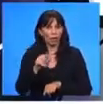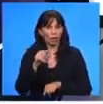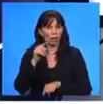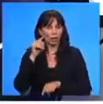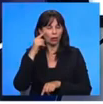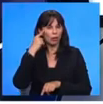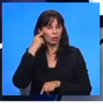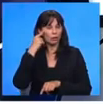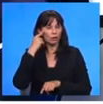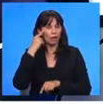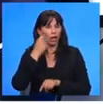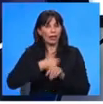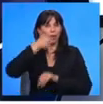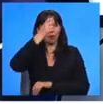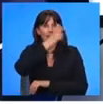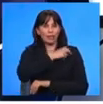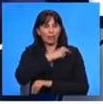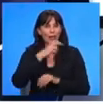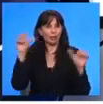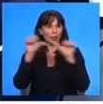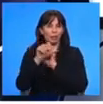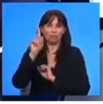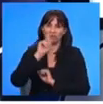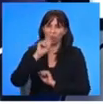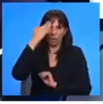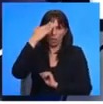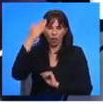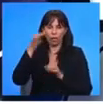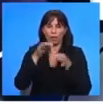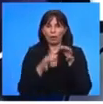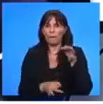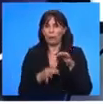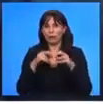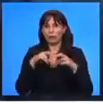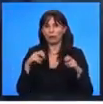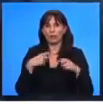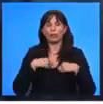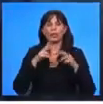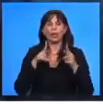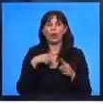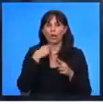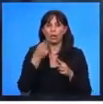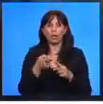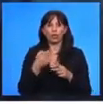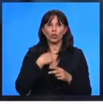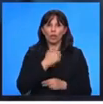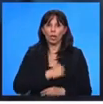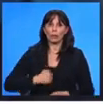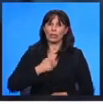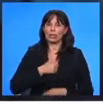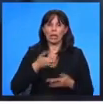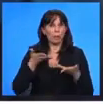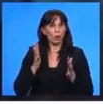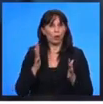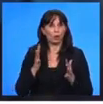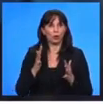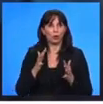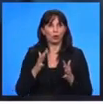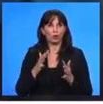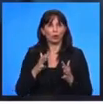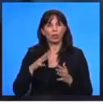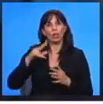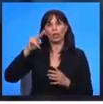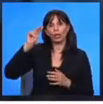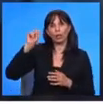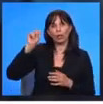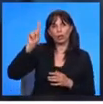לא מכיר את פרטי התחקיר ואת מה יצא מתוך הדבר הזה. אני יכול להגיד שאני מצטער מאוד על בטח על נוחי, שהוא